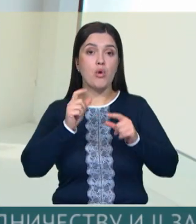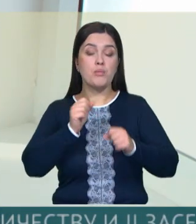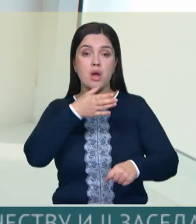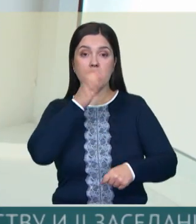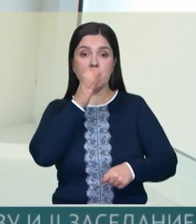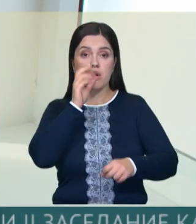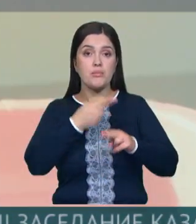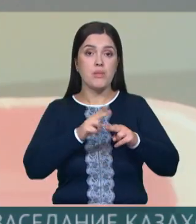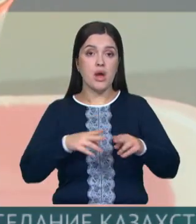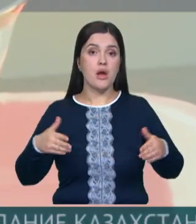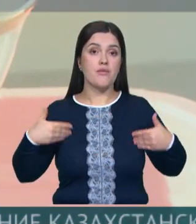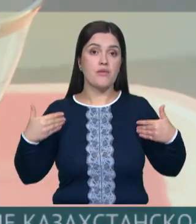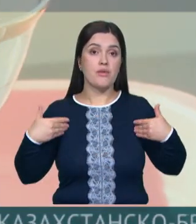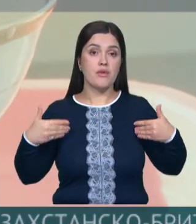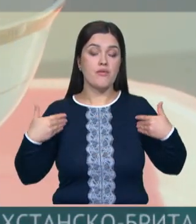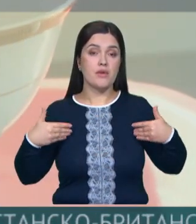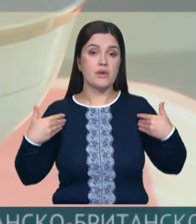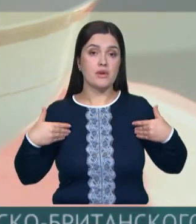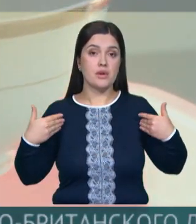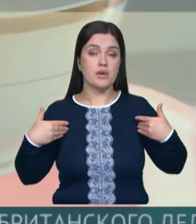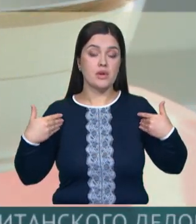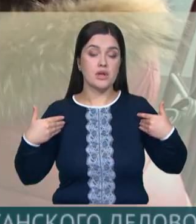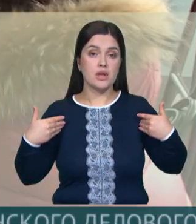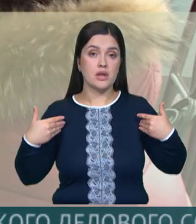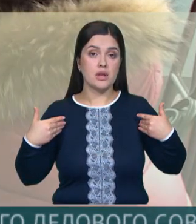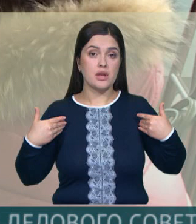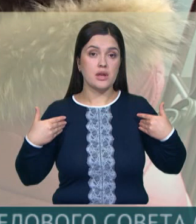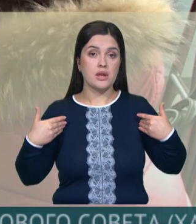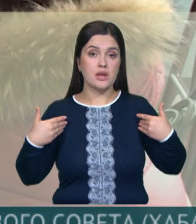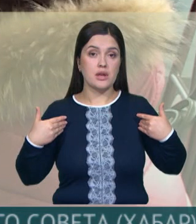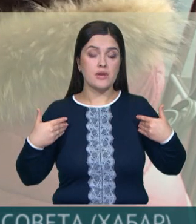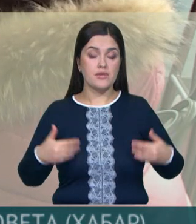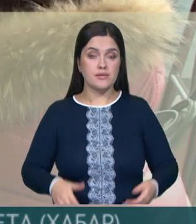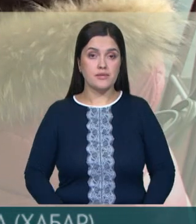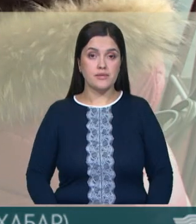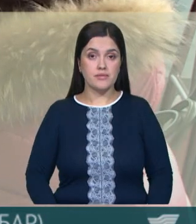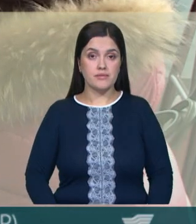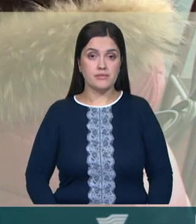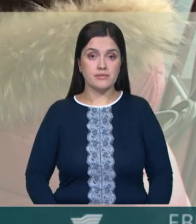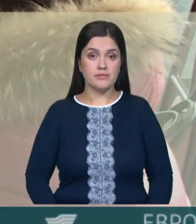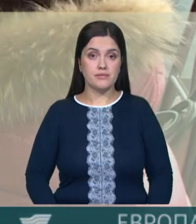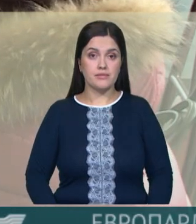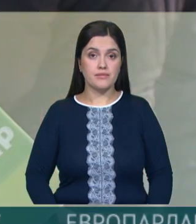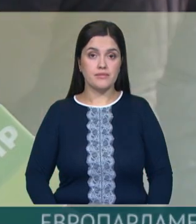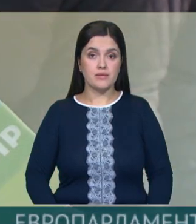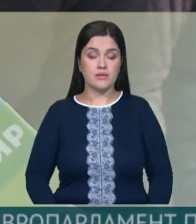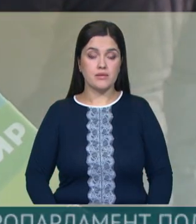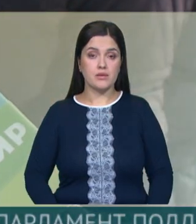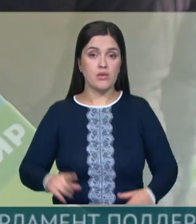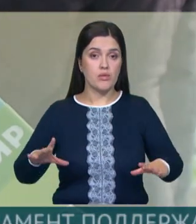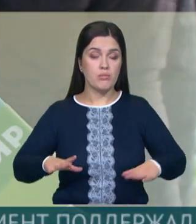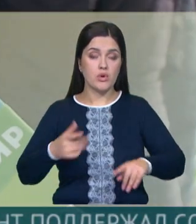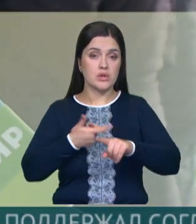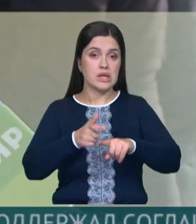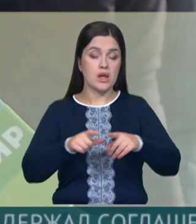молоко, которое содержится только у матери и у кобылы. А у других животных – это козьиное